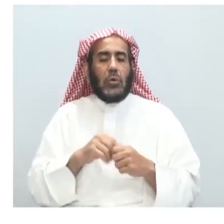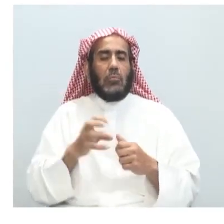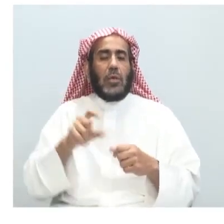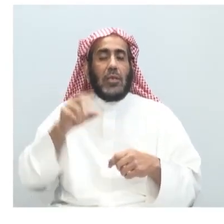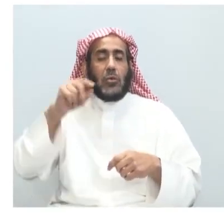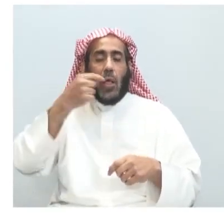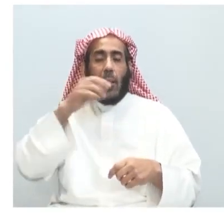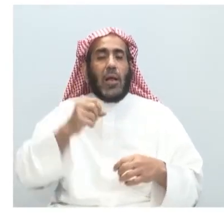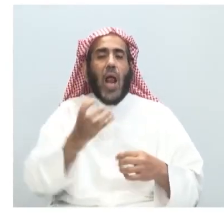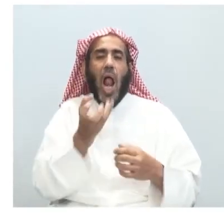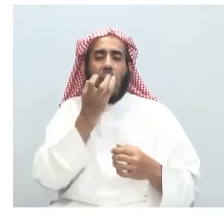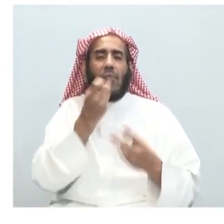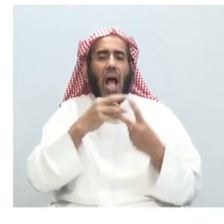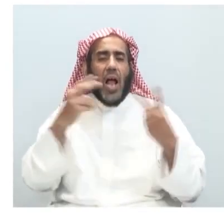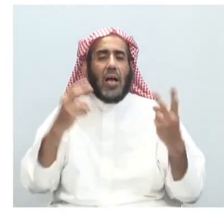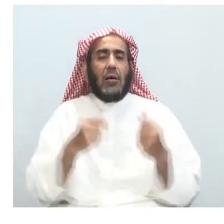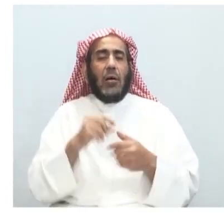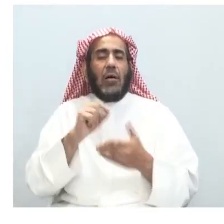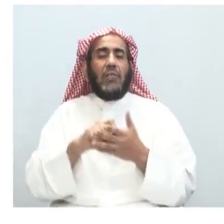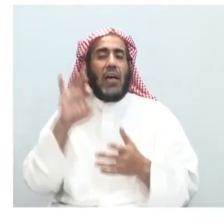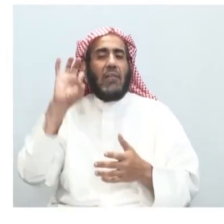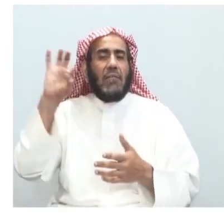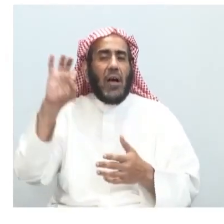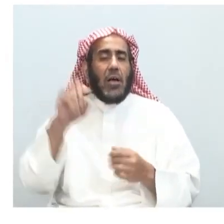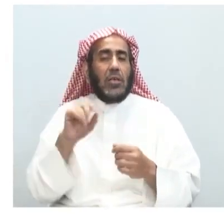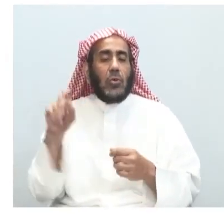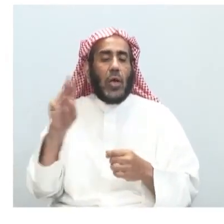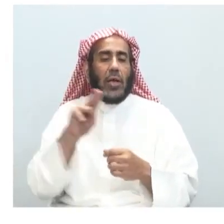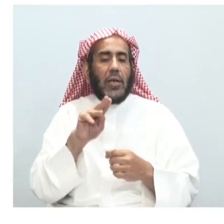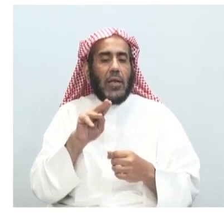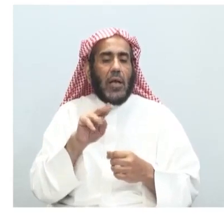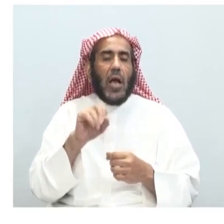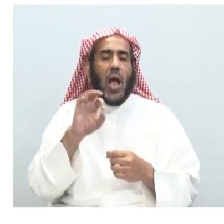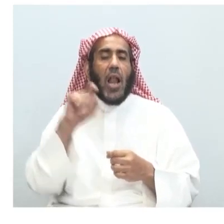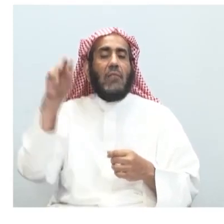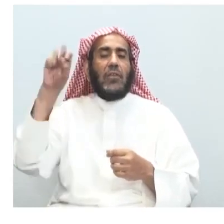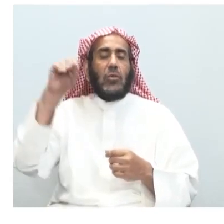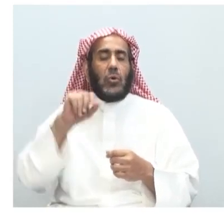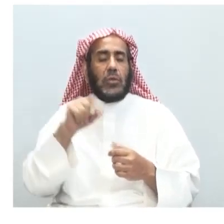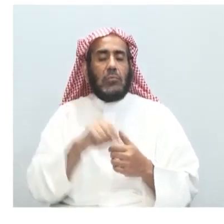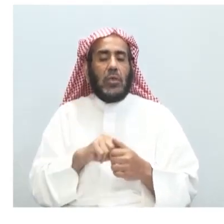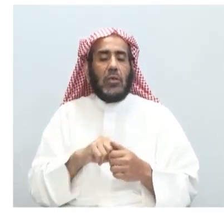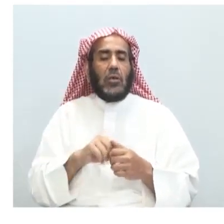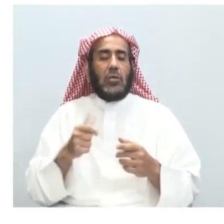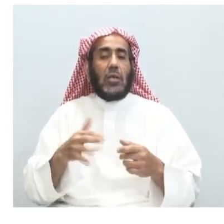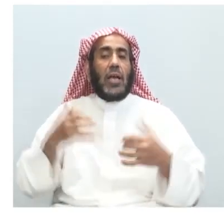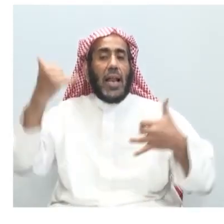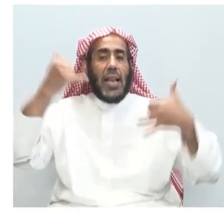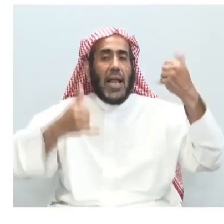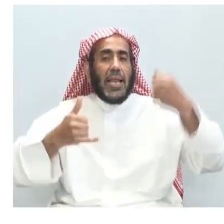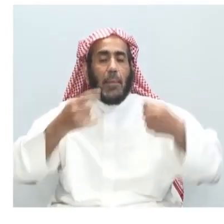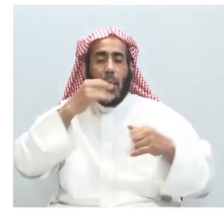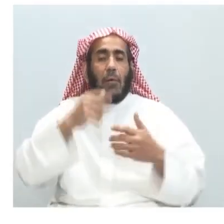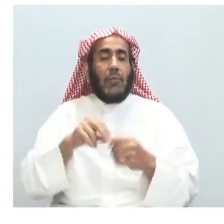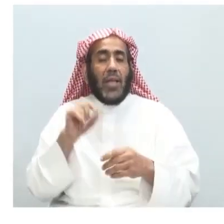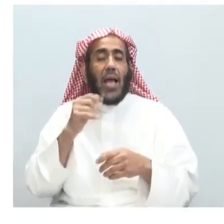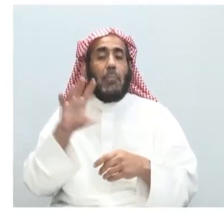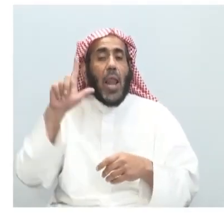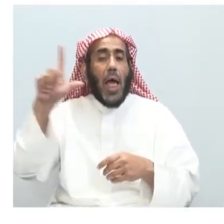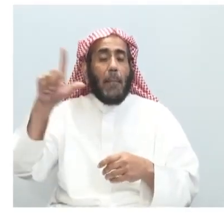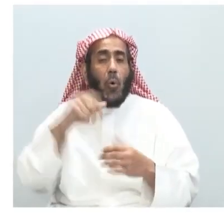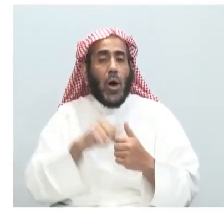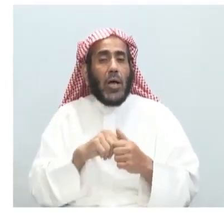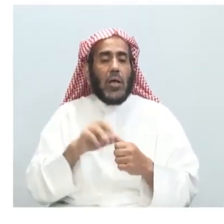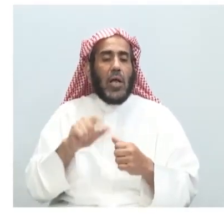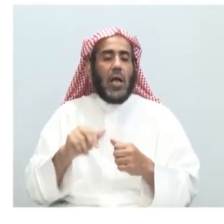سكر الفاكهه فيه حرف الفاء فهو سكر الفركتوز احسنتم سكر الحليب فيه حرف اللام